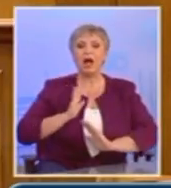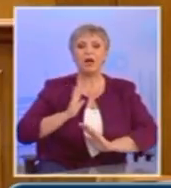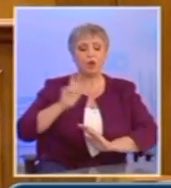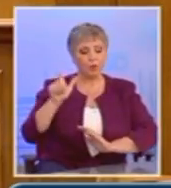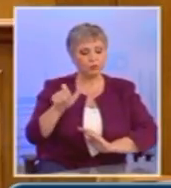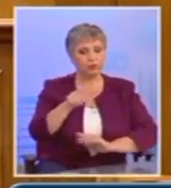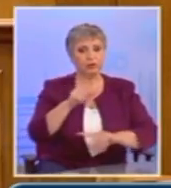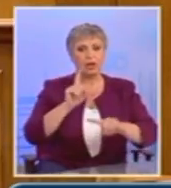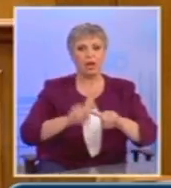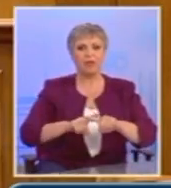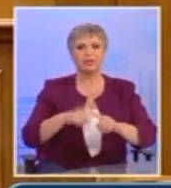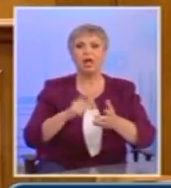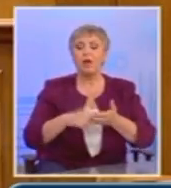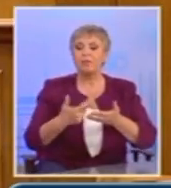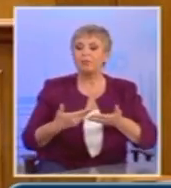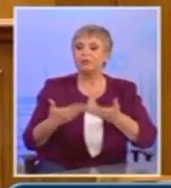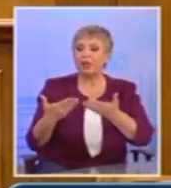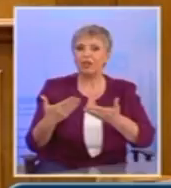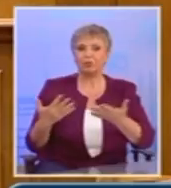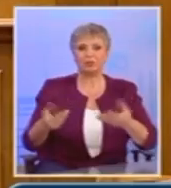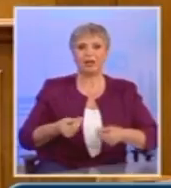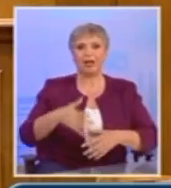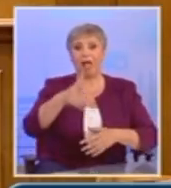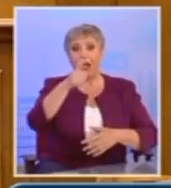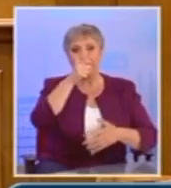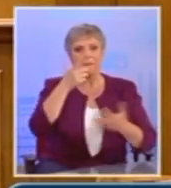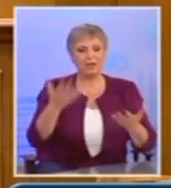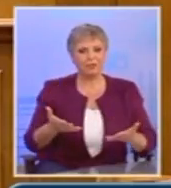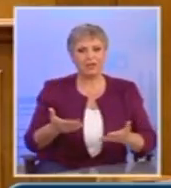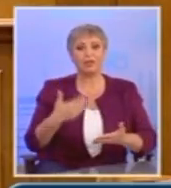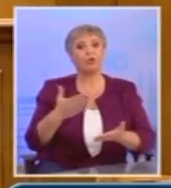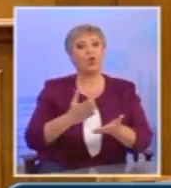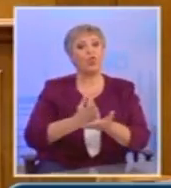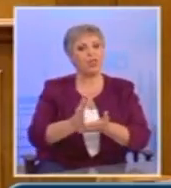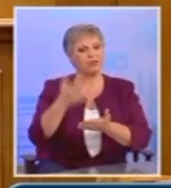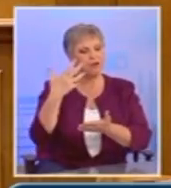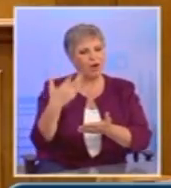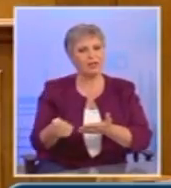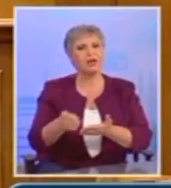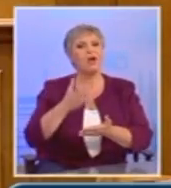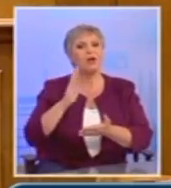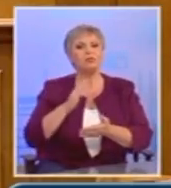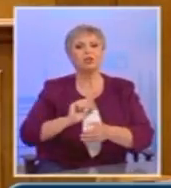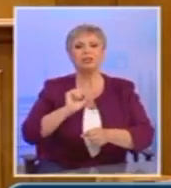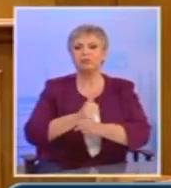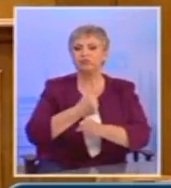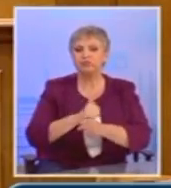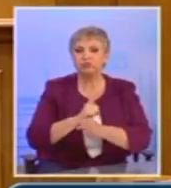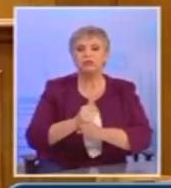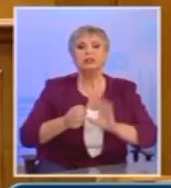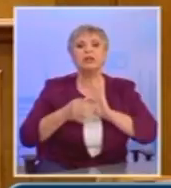παλεύει με περηφάνεια για το δίκαιο του και να συνεχίσει να αγωνίζεται με πείσμα για προκοπή και